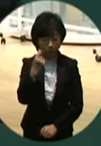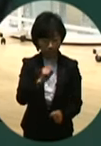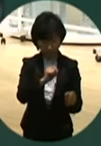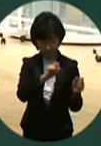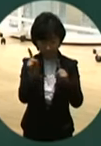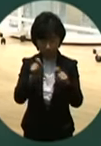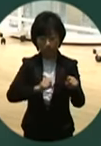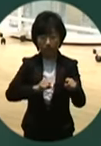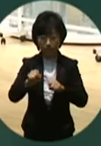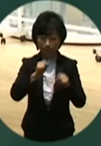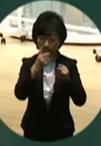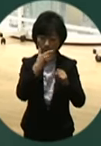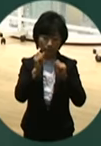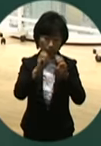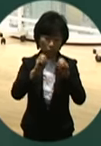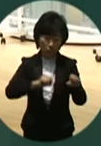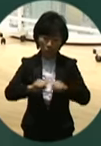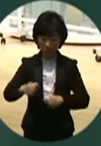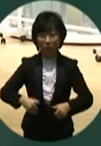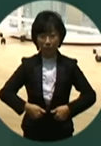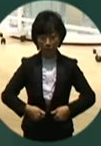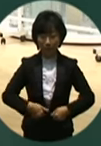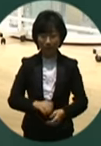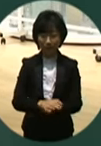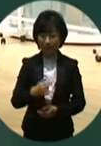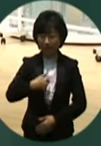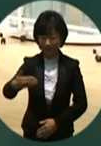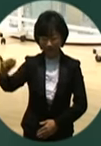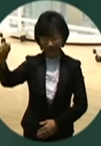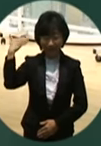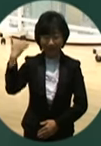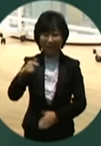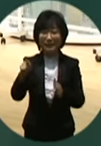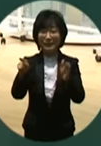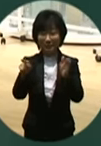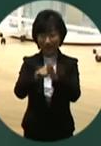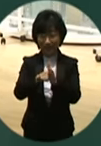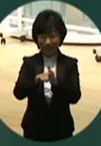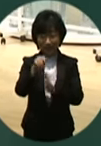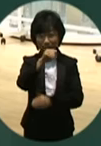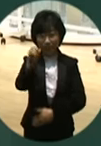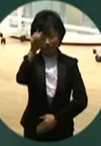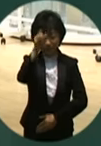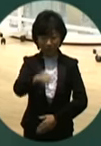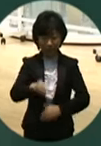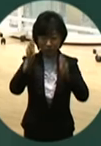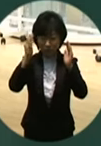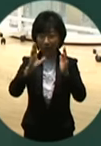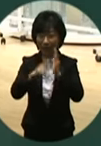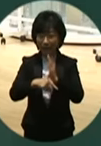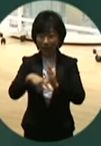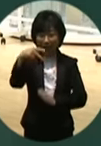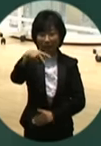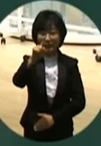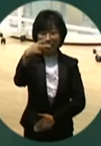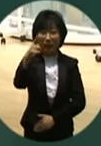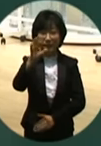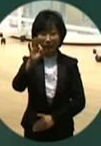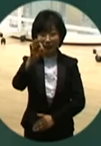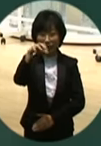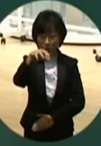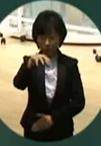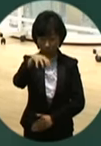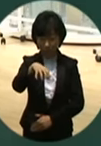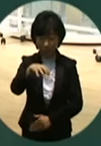this. 제가 신학교를 가서 공부를 하고 있는데 서울에 총신 사당들 공부하는데 학교 뭐 좋은 학교예요.